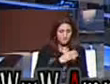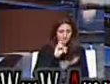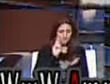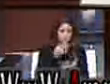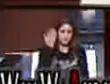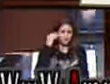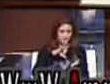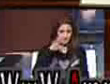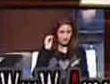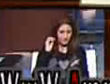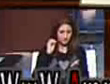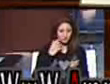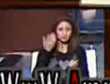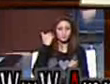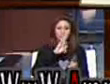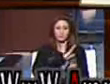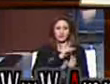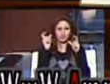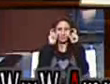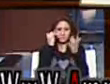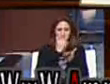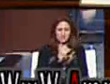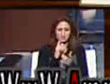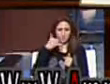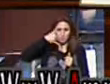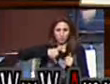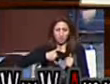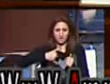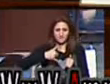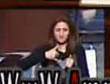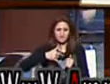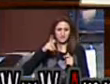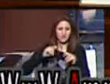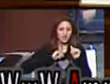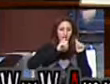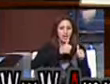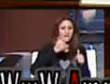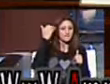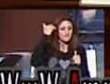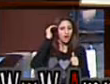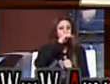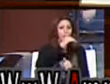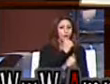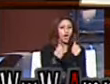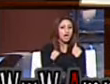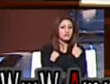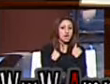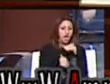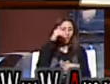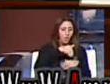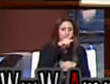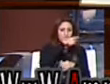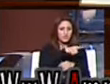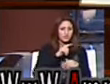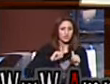من جندي حراسه كان بيتصور انه في اثار، لانه توفيق باشا